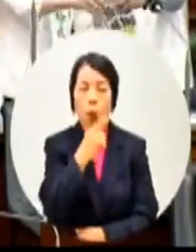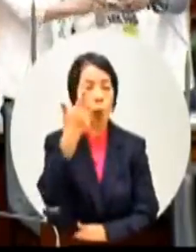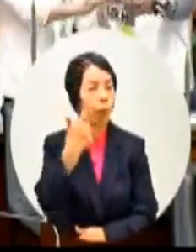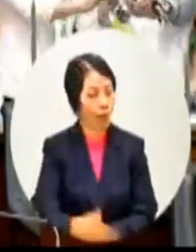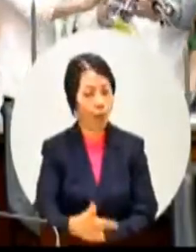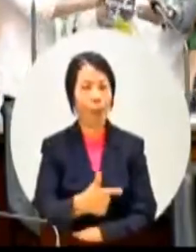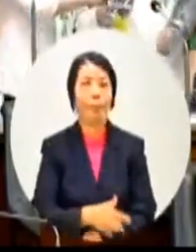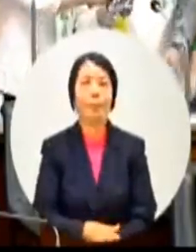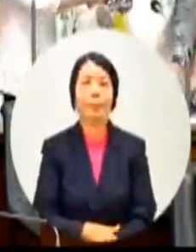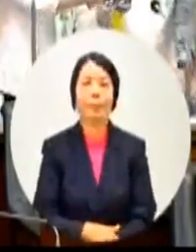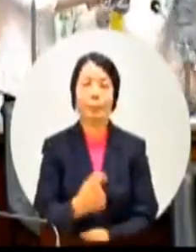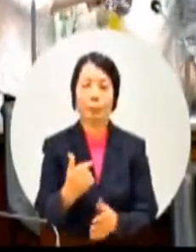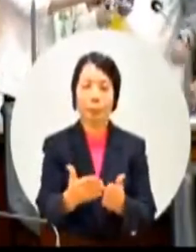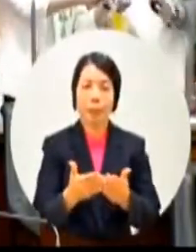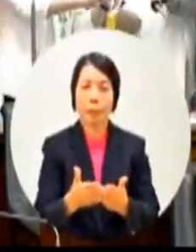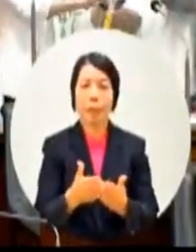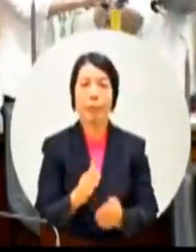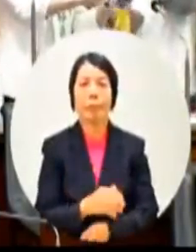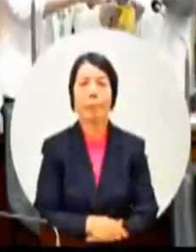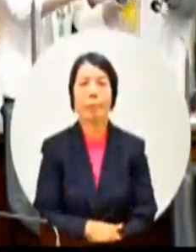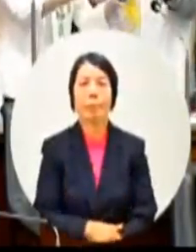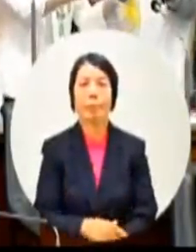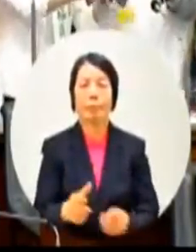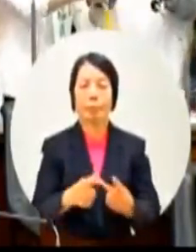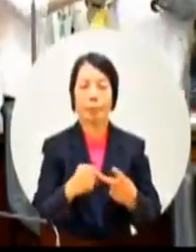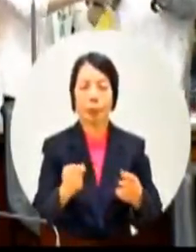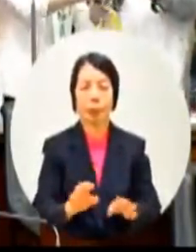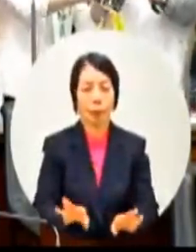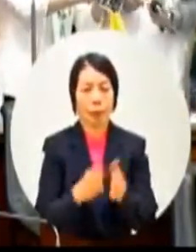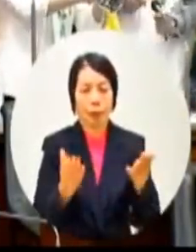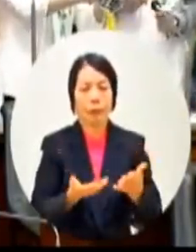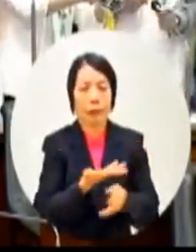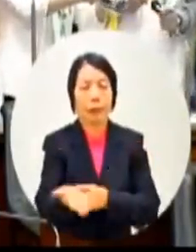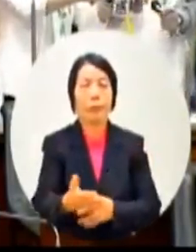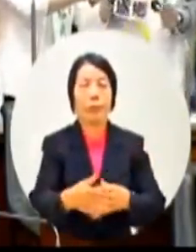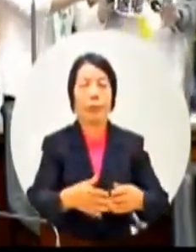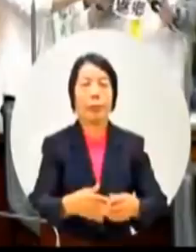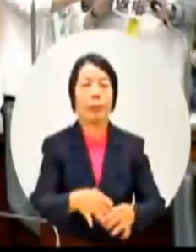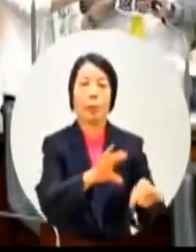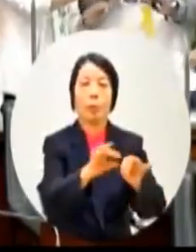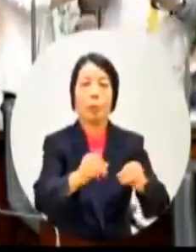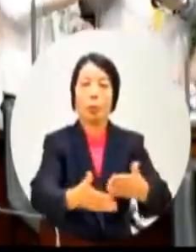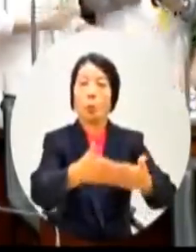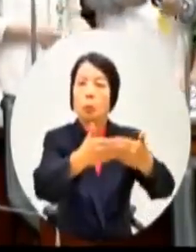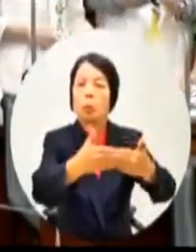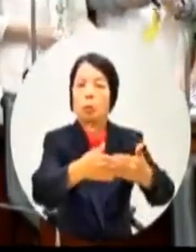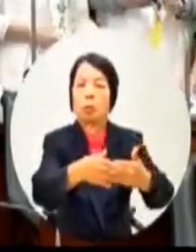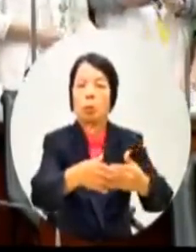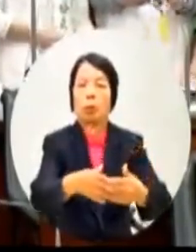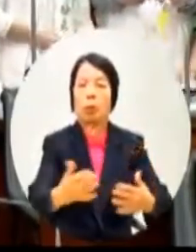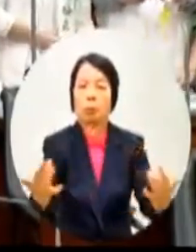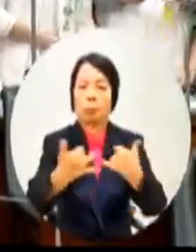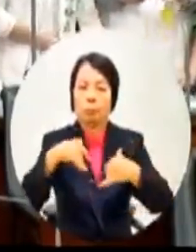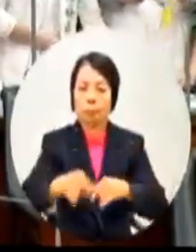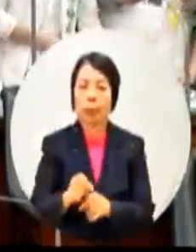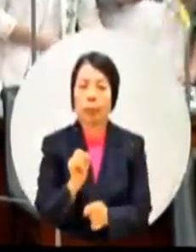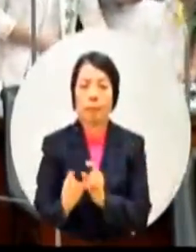哦，开放入资买房子。市长，我跟你讲成功结论，钱进来